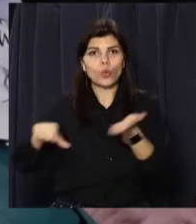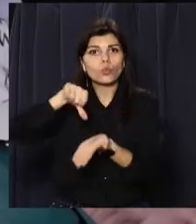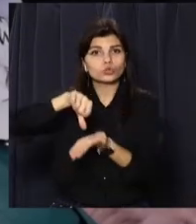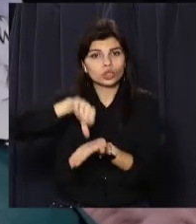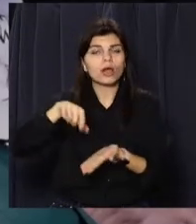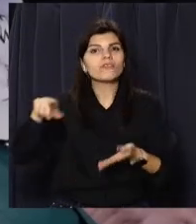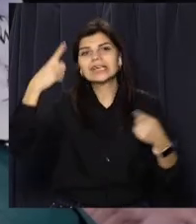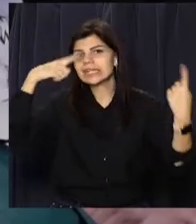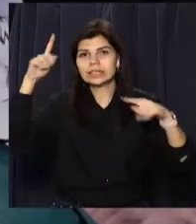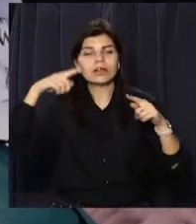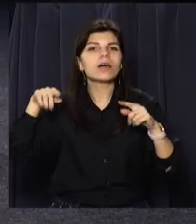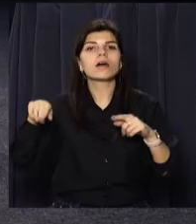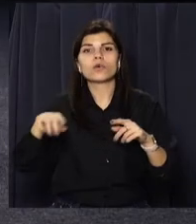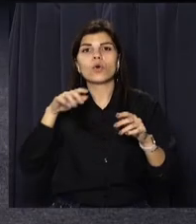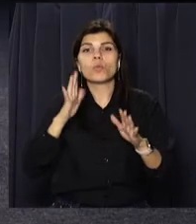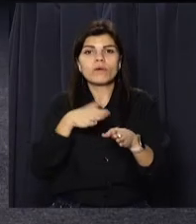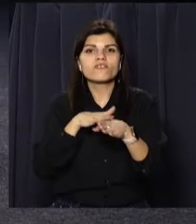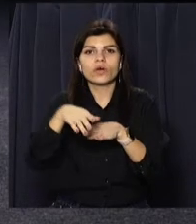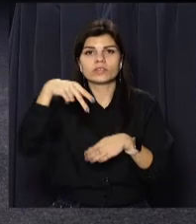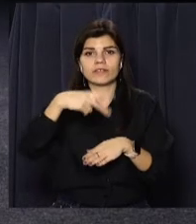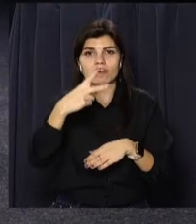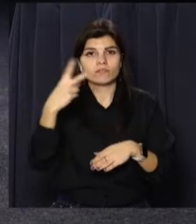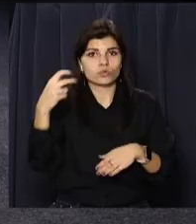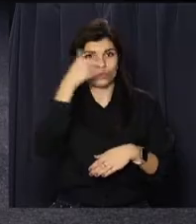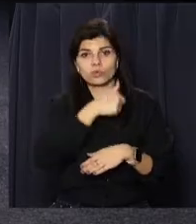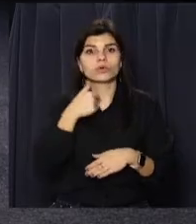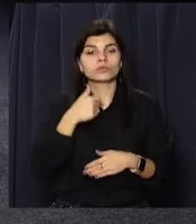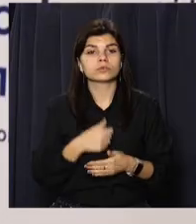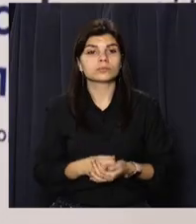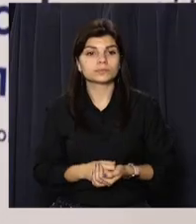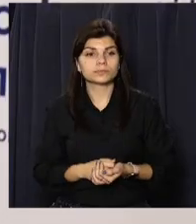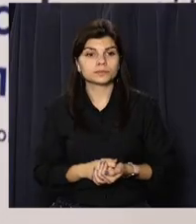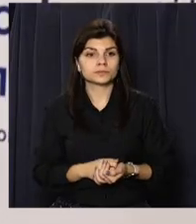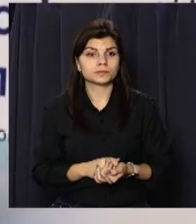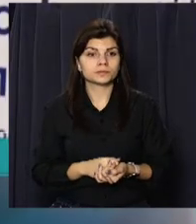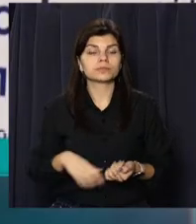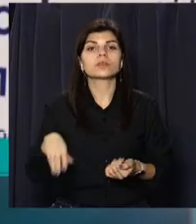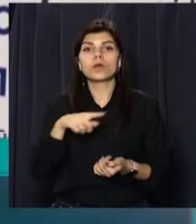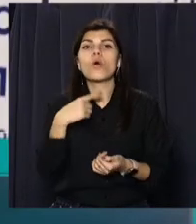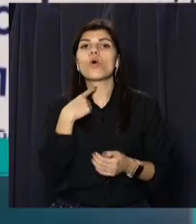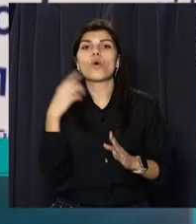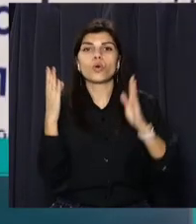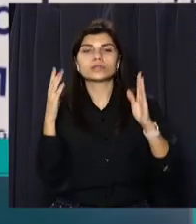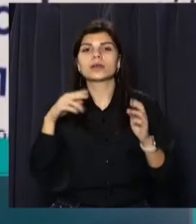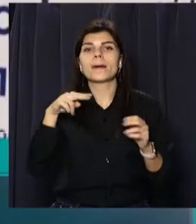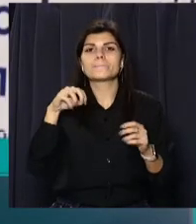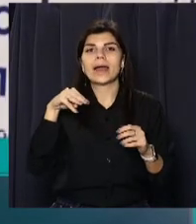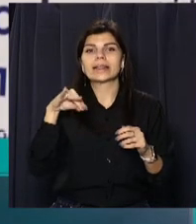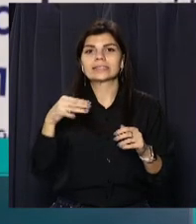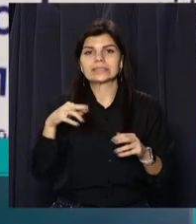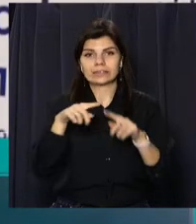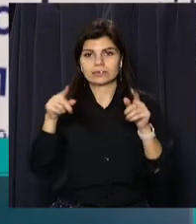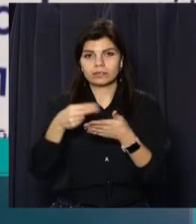Їхні ініціативи реалізують у 2022-му. Ми навіть проголосували петицію про закріплення